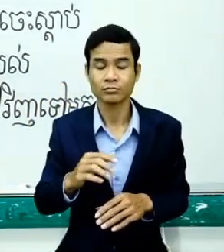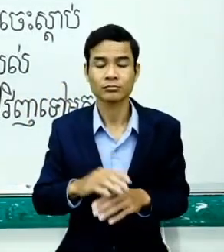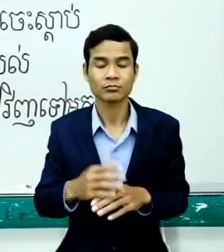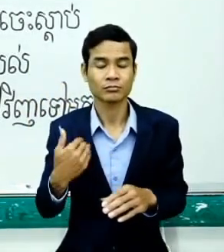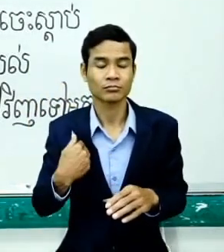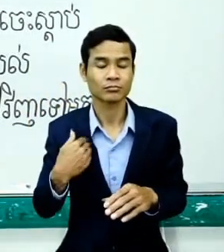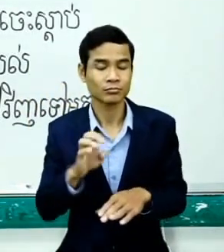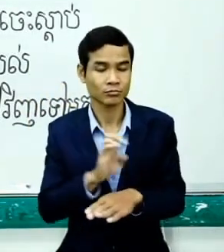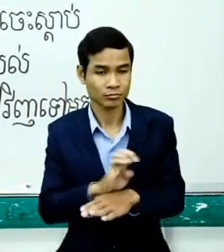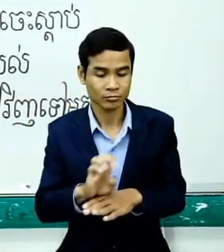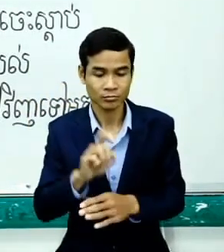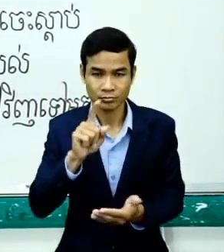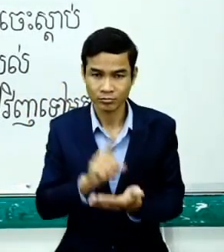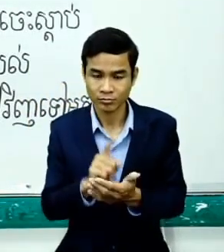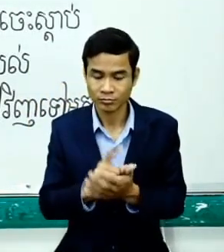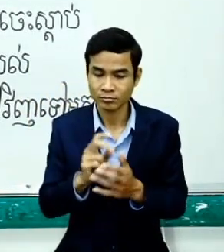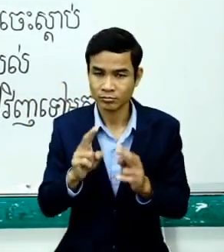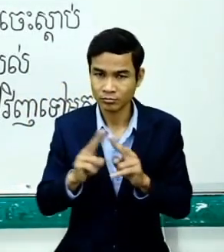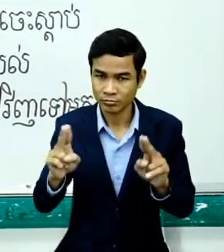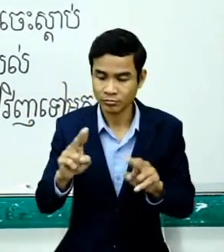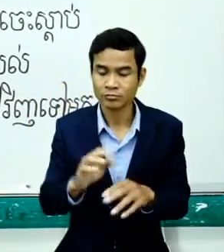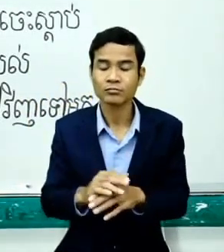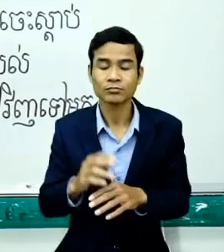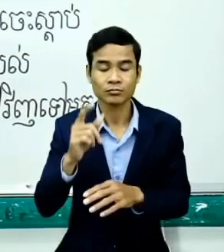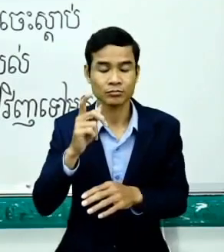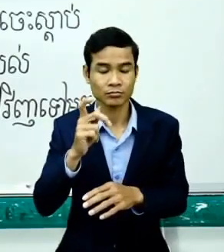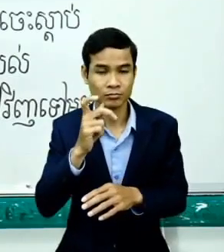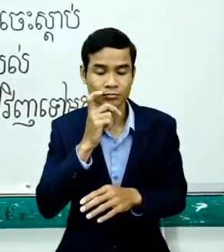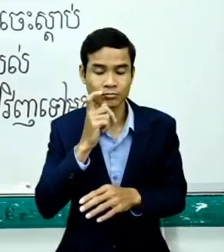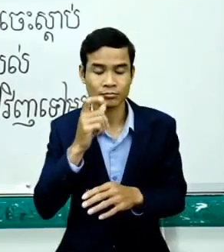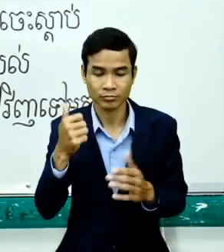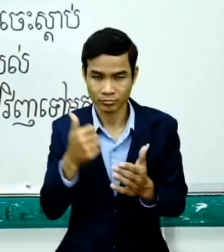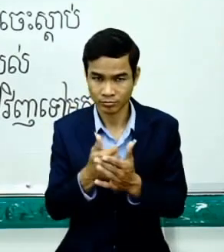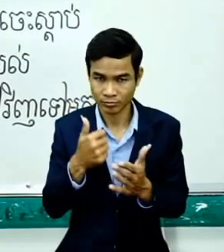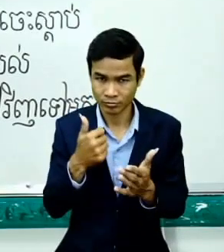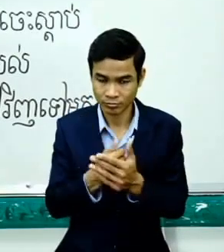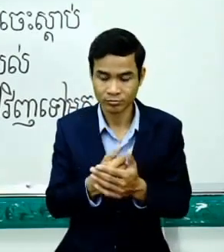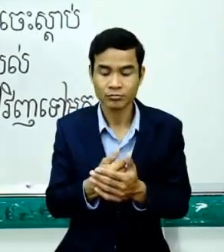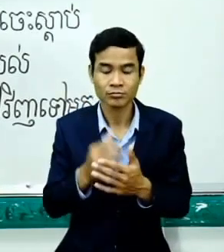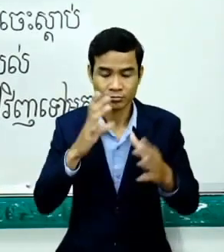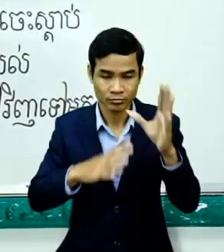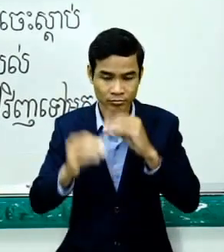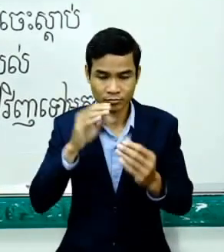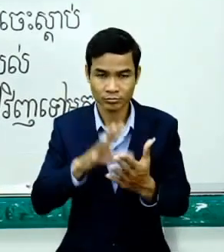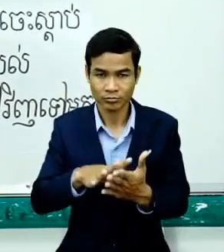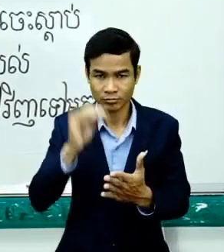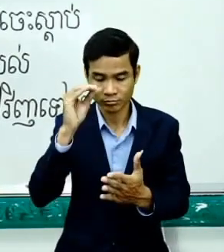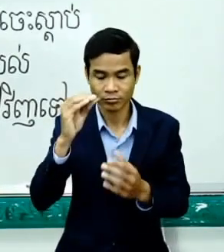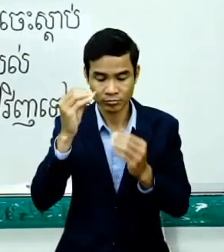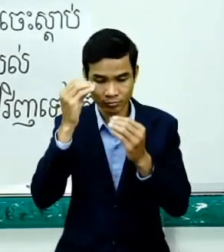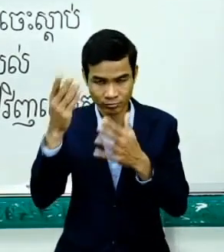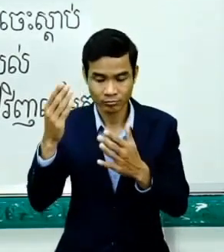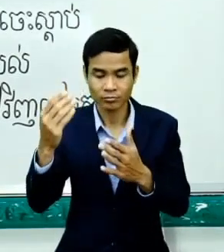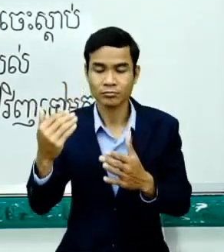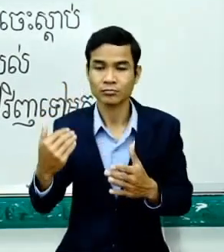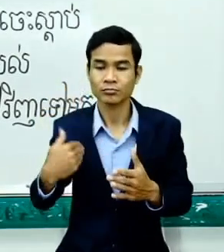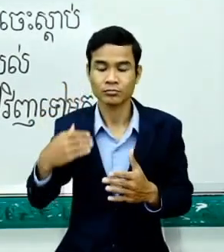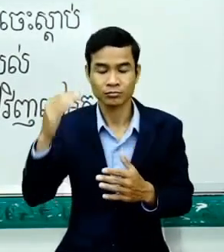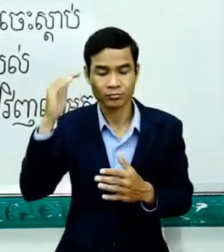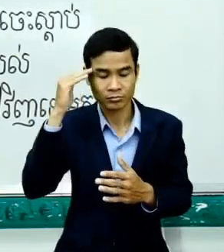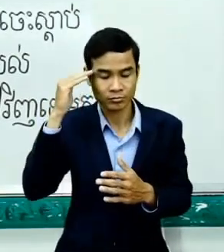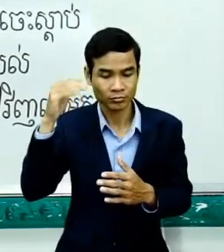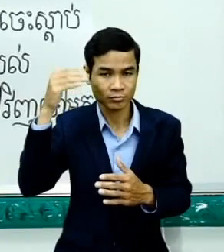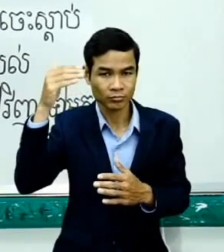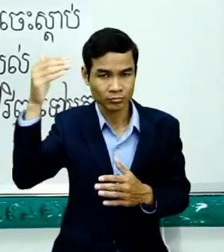cạch xong khăn chuyên kế cứ khách khóm rình sốt đàm bấy miến ạ ná cột